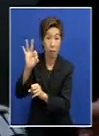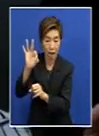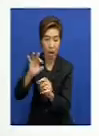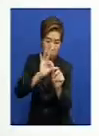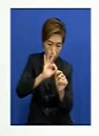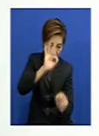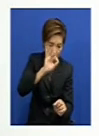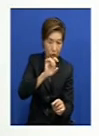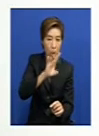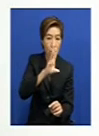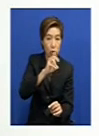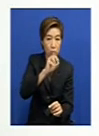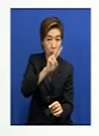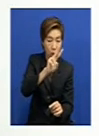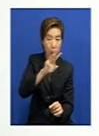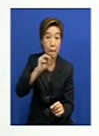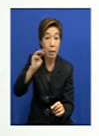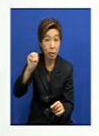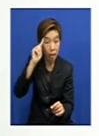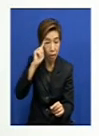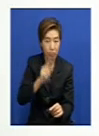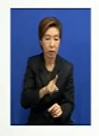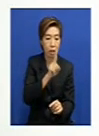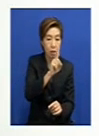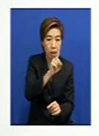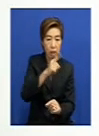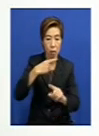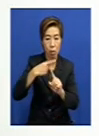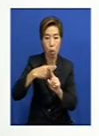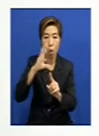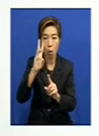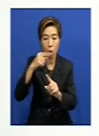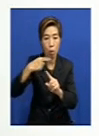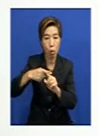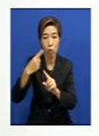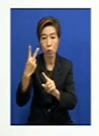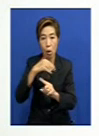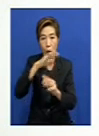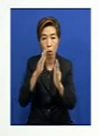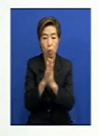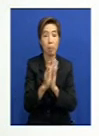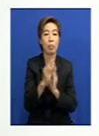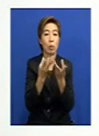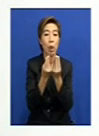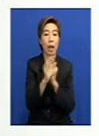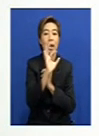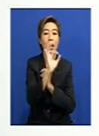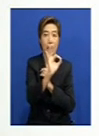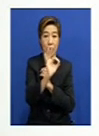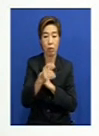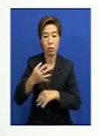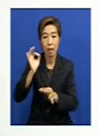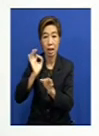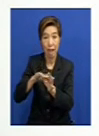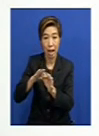ความยาว162มิลลิเมตร1บวก6บวก2รวมกันได้9ซึ่งผู้ว่าแบงก์ชาติยืนยันครับว่